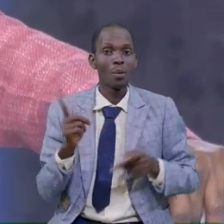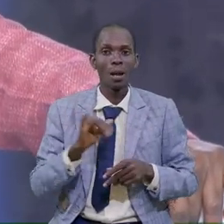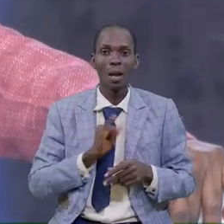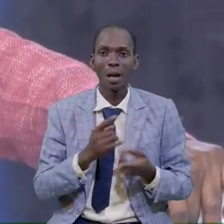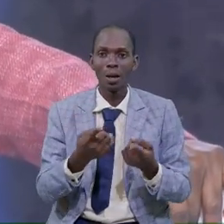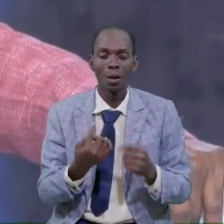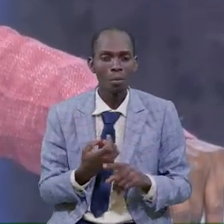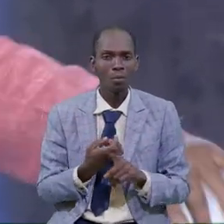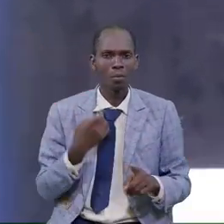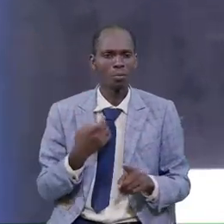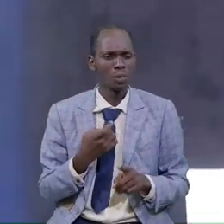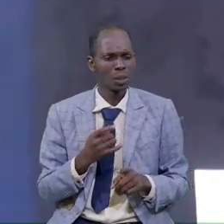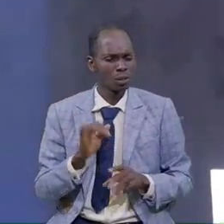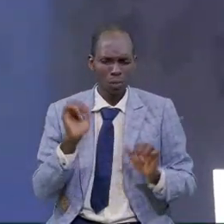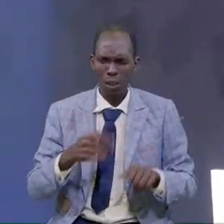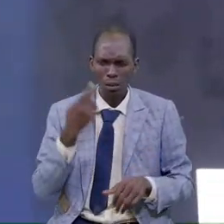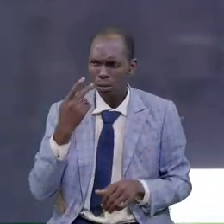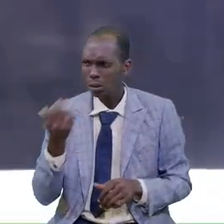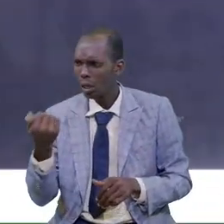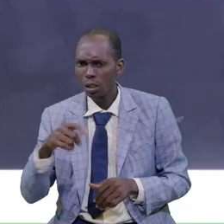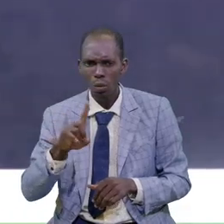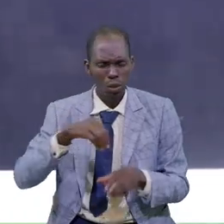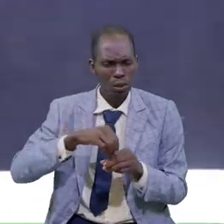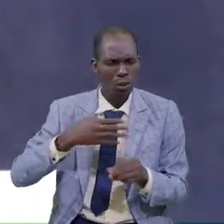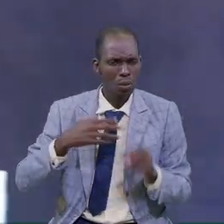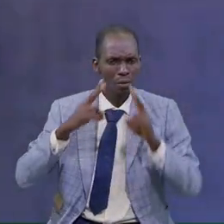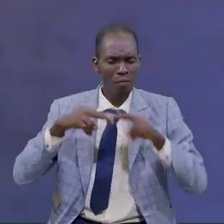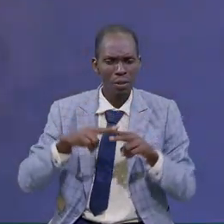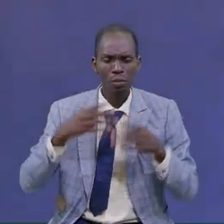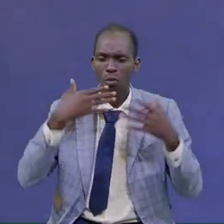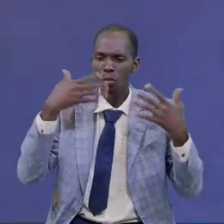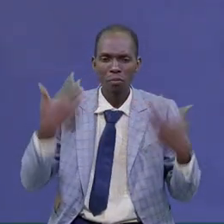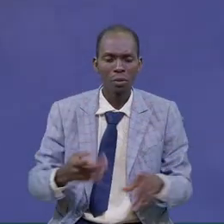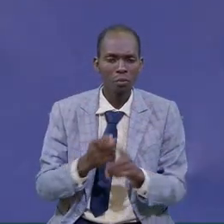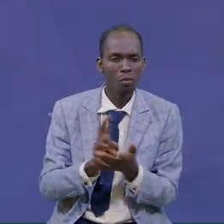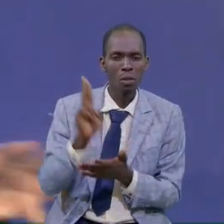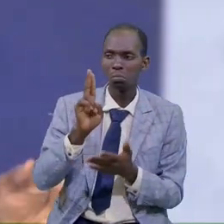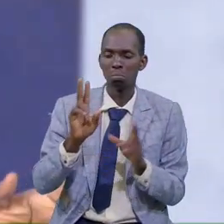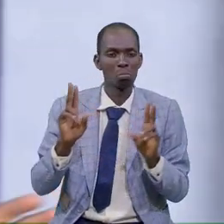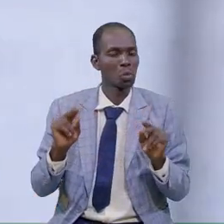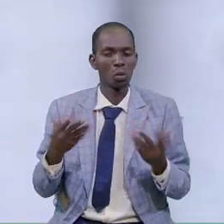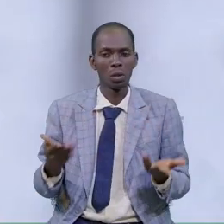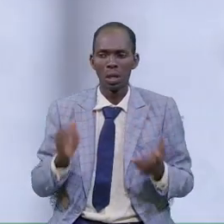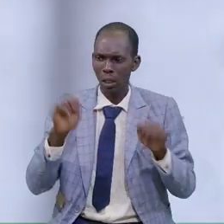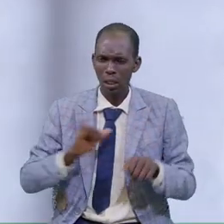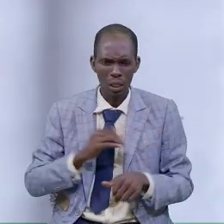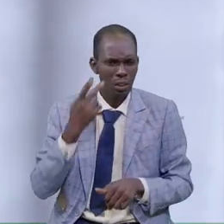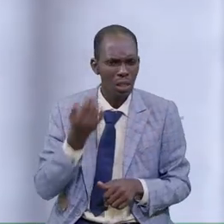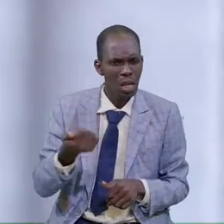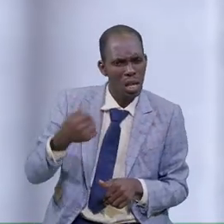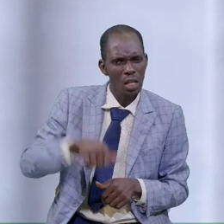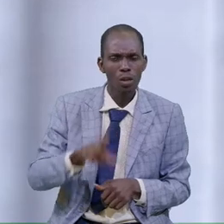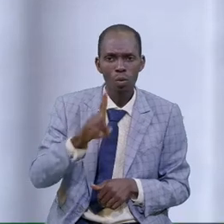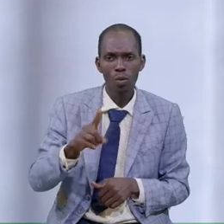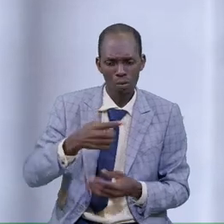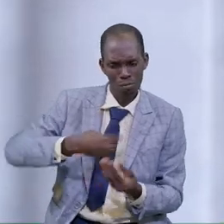quelqu'un? Jamais. À l'université. Est-ce que je voyais quelqu'un qui avait fini les études? Jamais. Est-ce que j'avais vu quelqu'un autour de moi qui